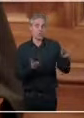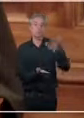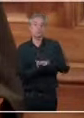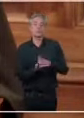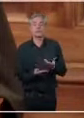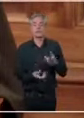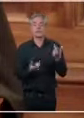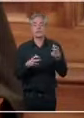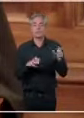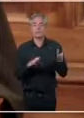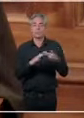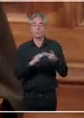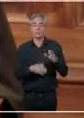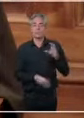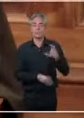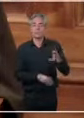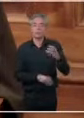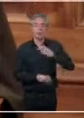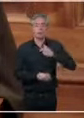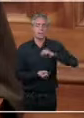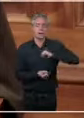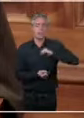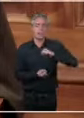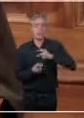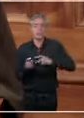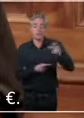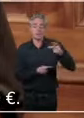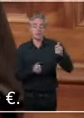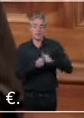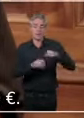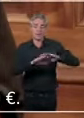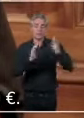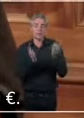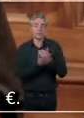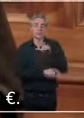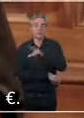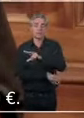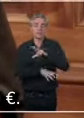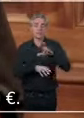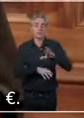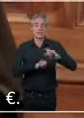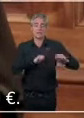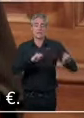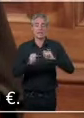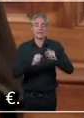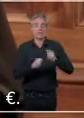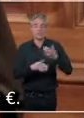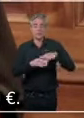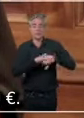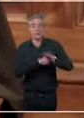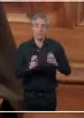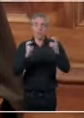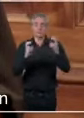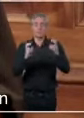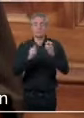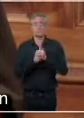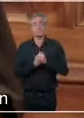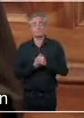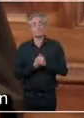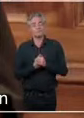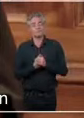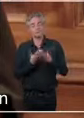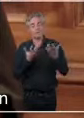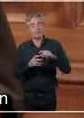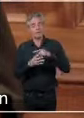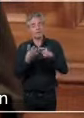l'appel à projet pour intensifier le programme avec au total 35 actions qui seront subventionnées pour 100 000 €. Nous avons donc